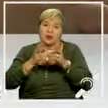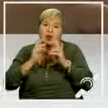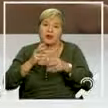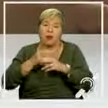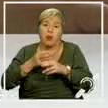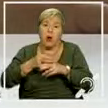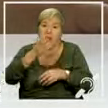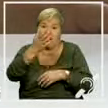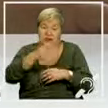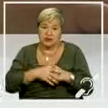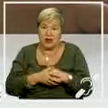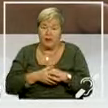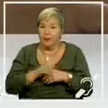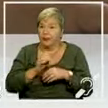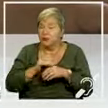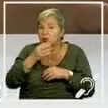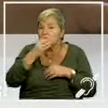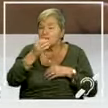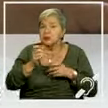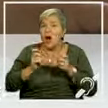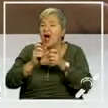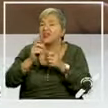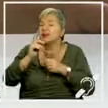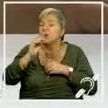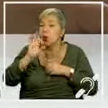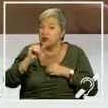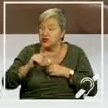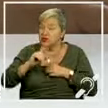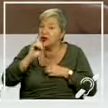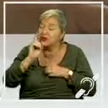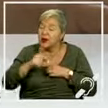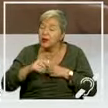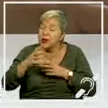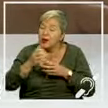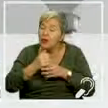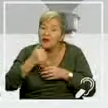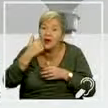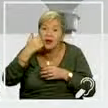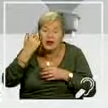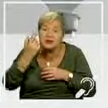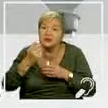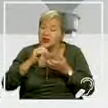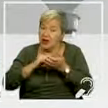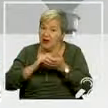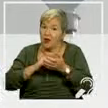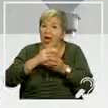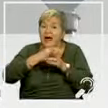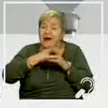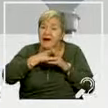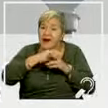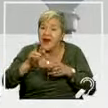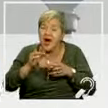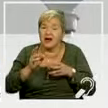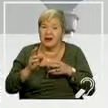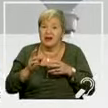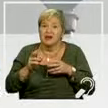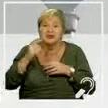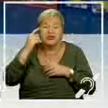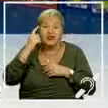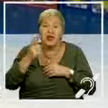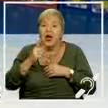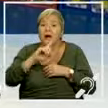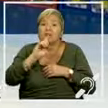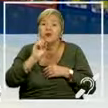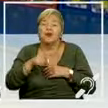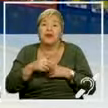boală. Medicii susțin că antibioticele trebuie luate țintit. Sunt cazuri clare când acestea trebuie administrate. În niciun caz nu